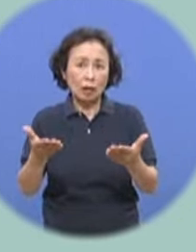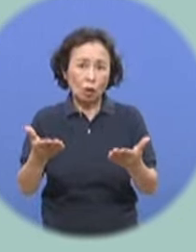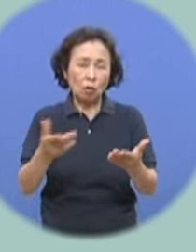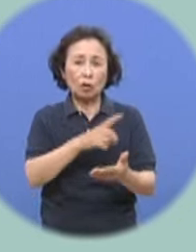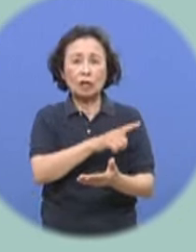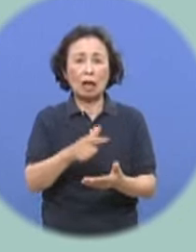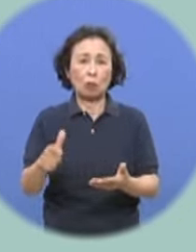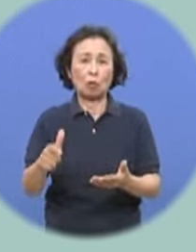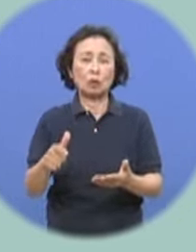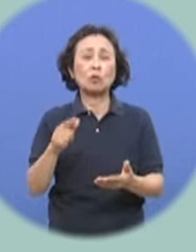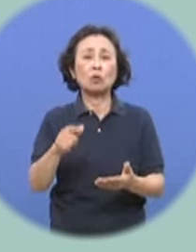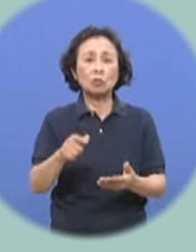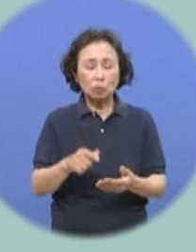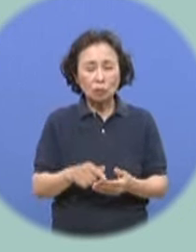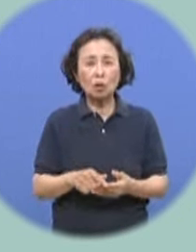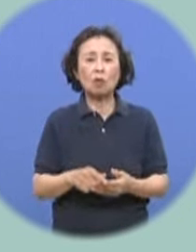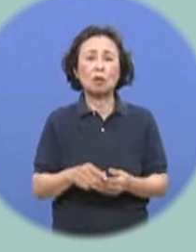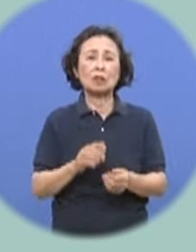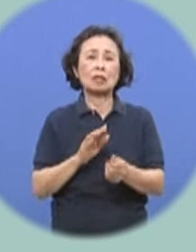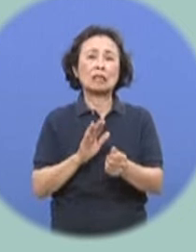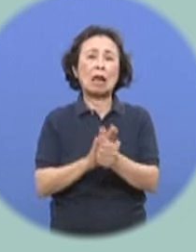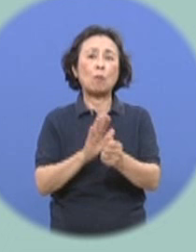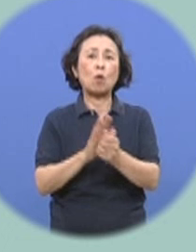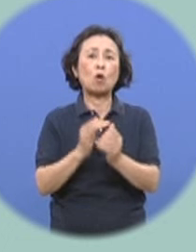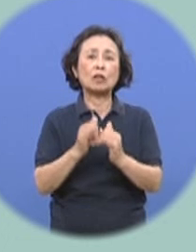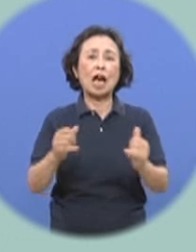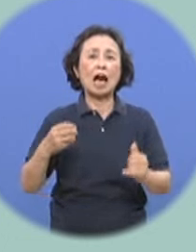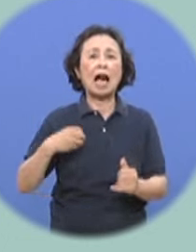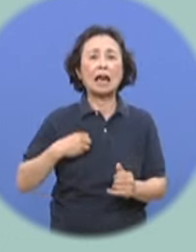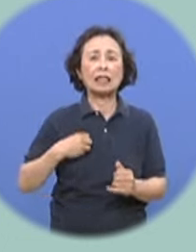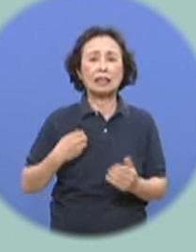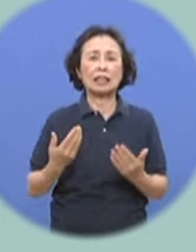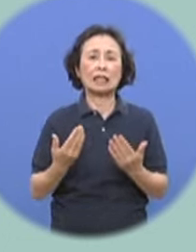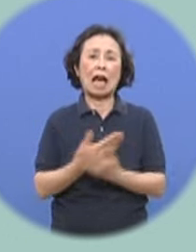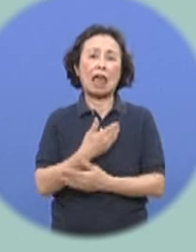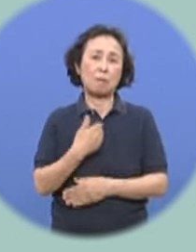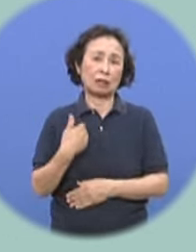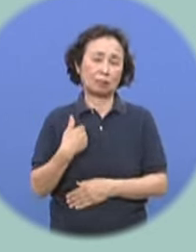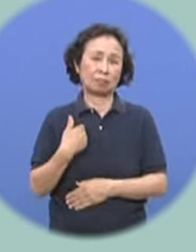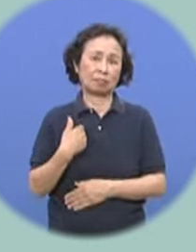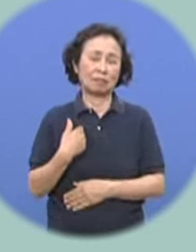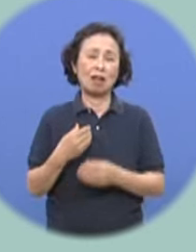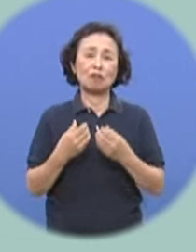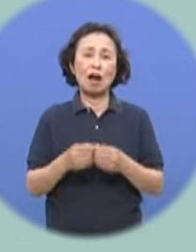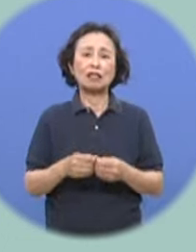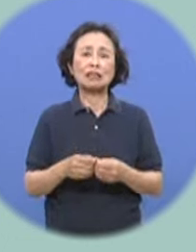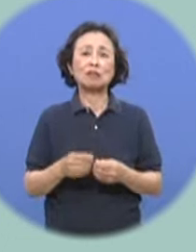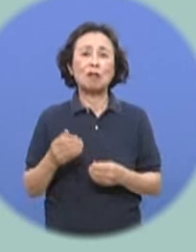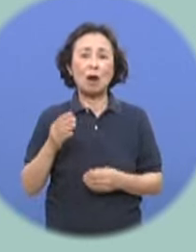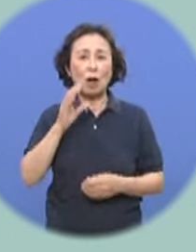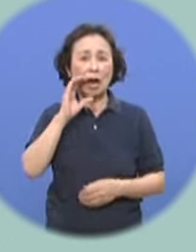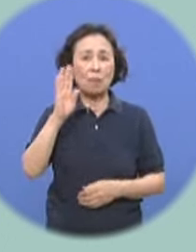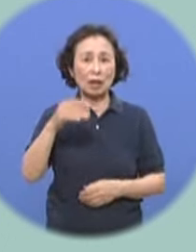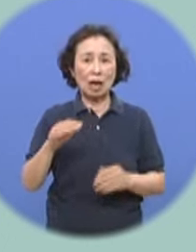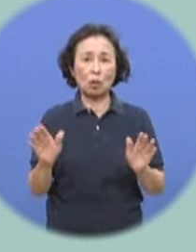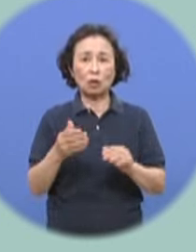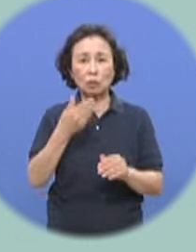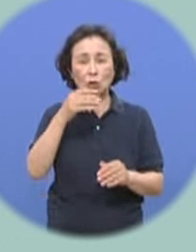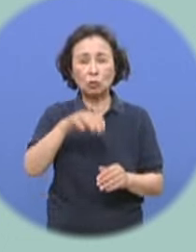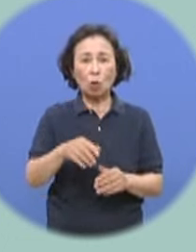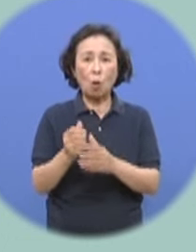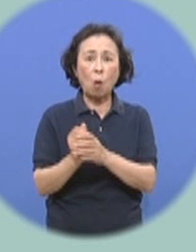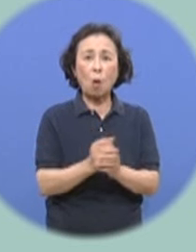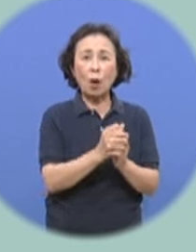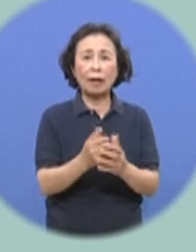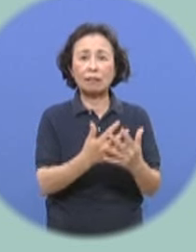と、サポーター会員になることができます。詳しくは和歌山県子ども食堂応援ネットワーク事務